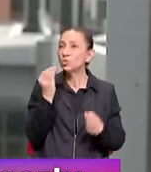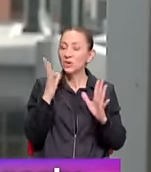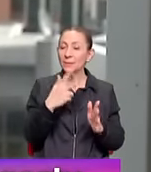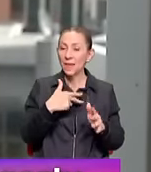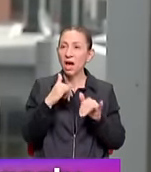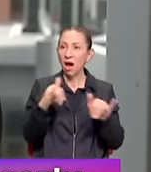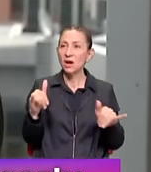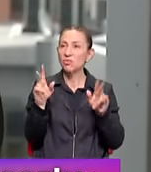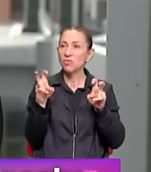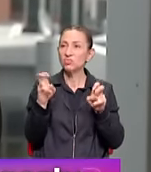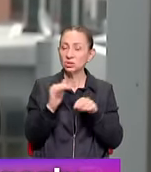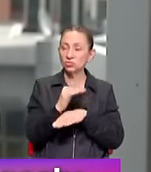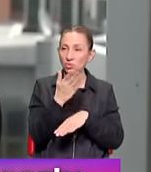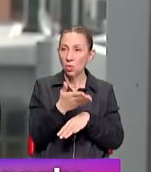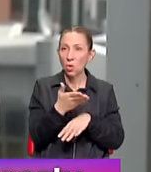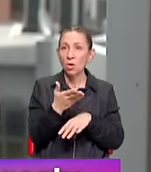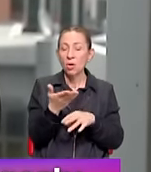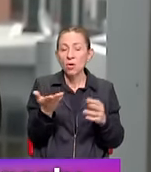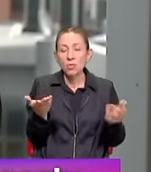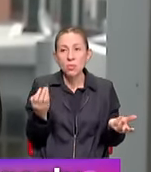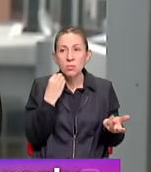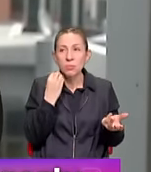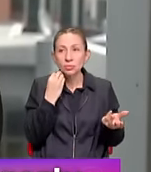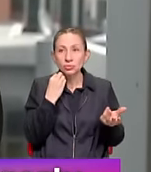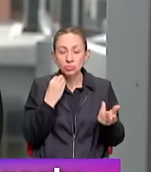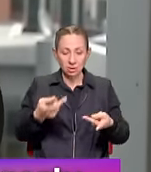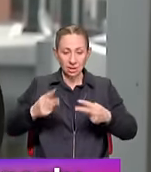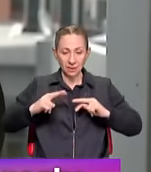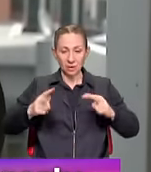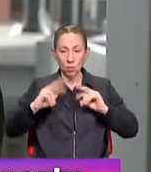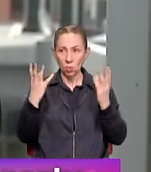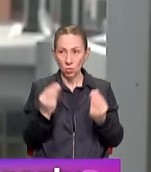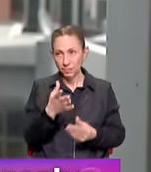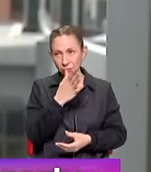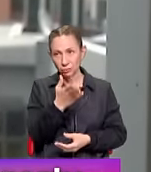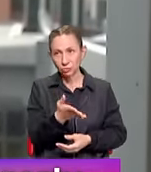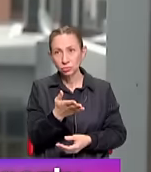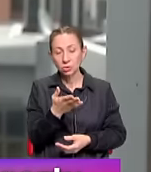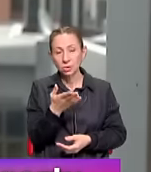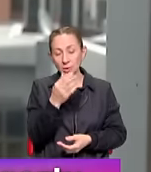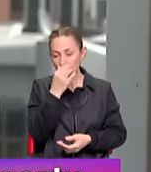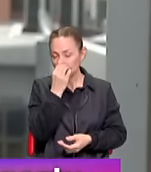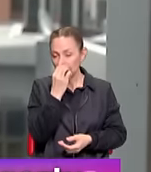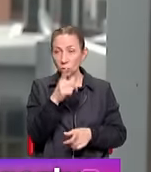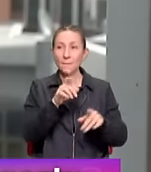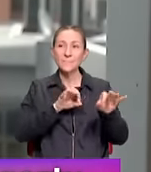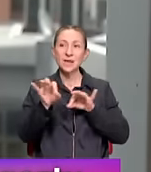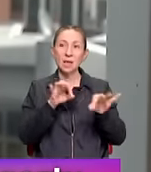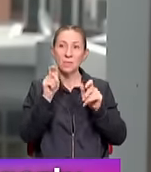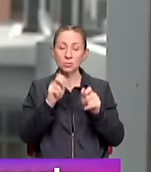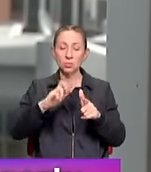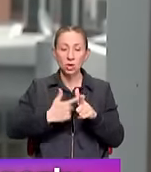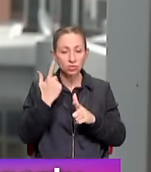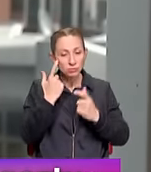şu an aynı konumda. Yani borçlarla teslim alınıyor biliyorsunuz. Ya onu planlama yapacak,